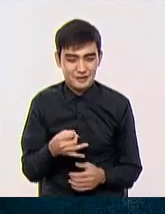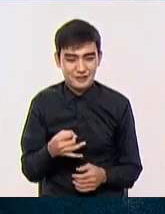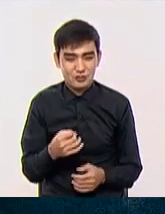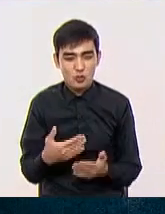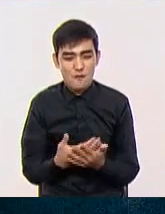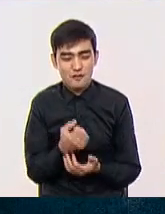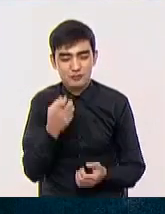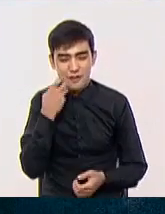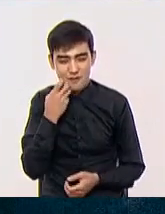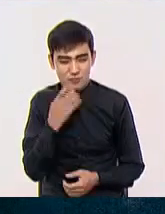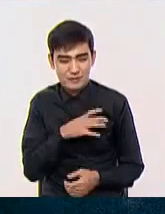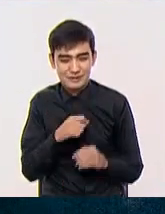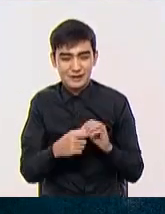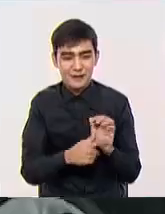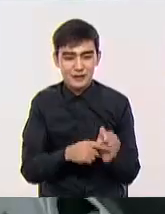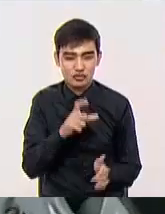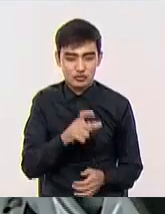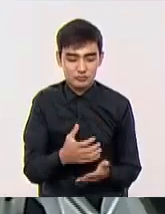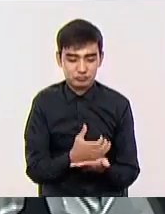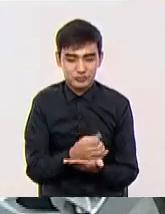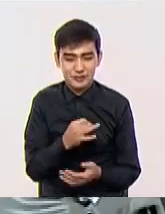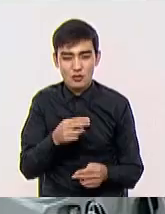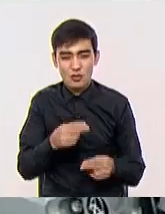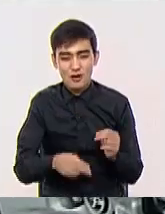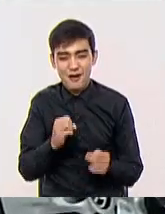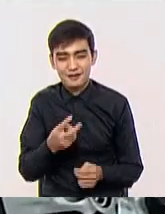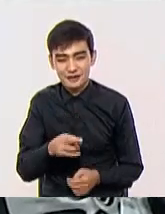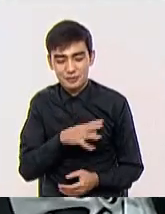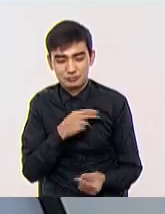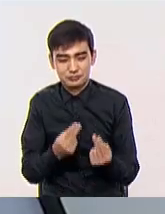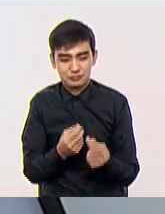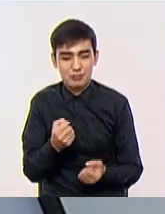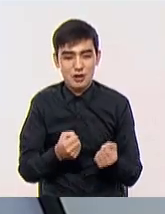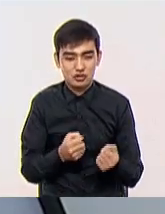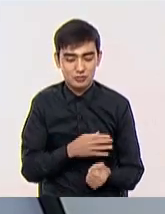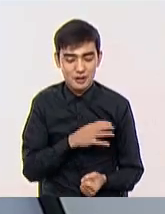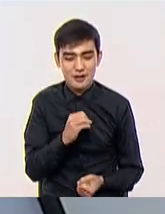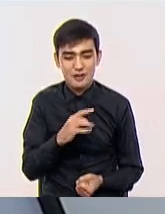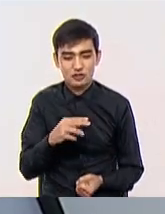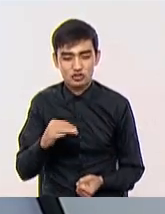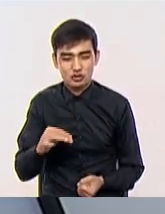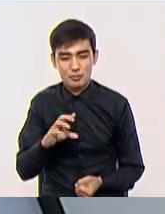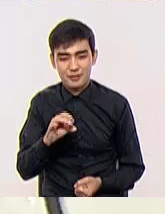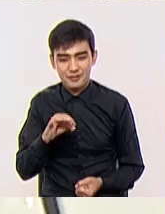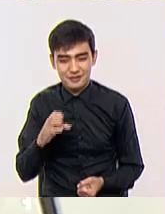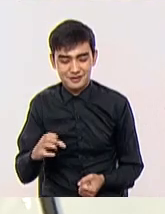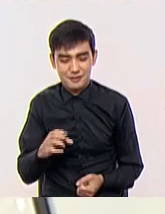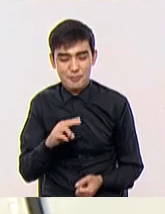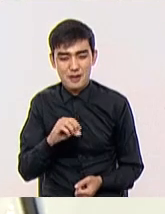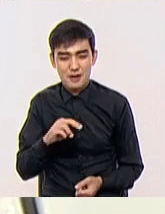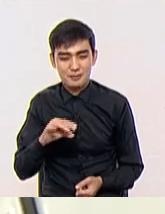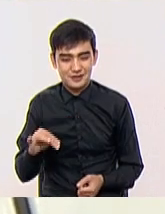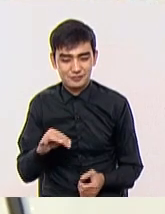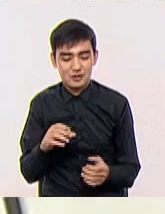Обладателями новеньких айфонов стали 17 счастливчиков. А в завершении акции разыграли автомобиль. RG Brand совместно с торговой маркой Pepsi